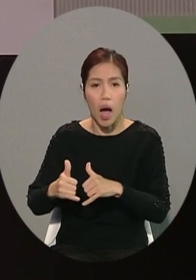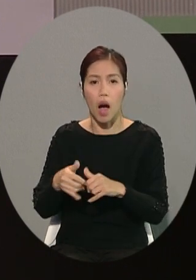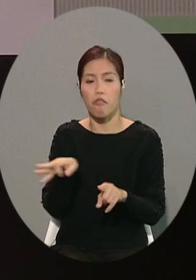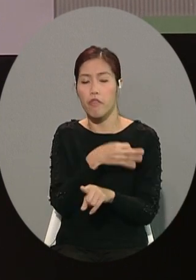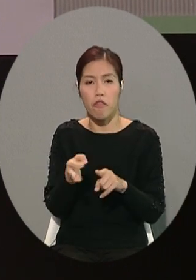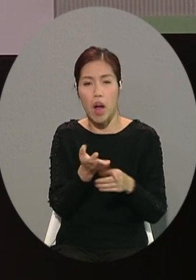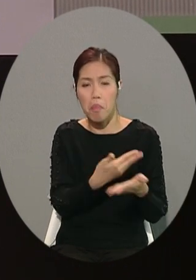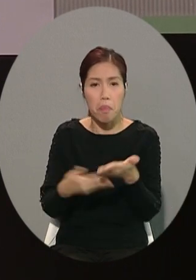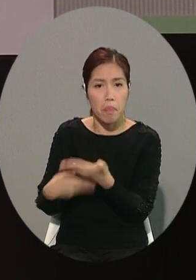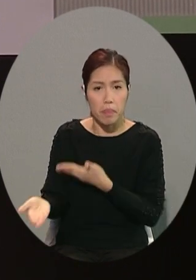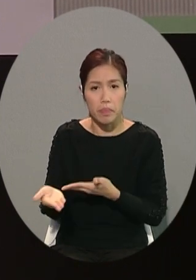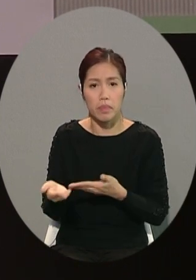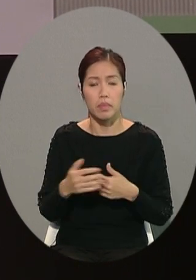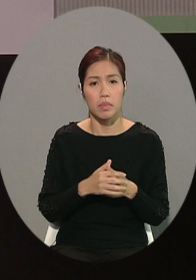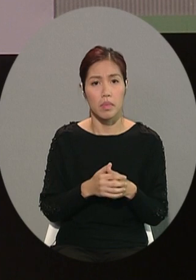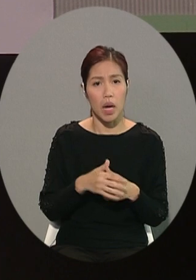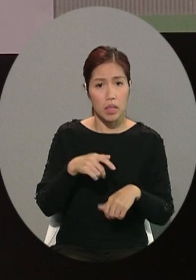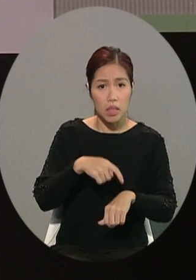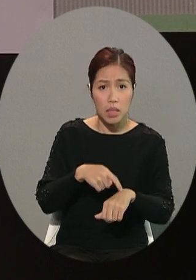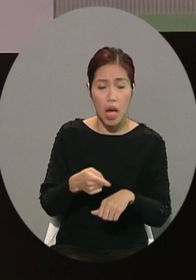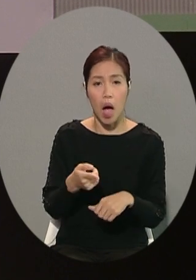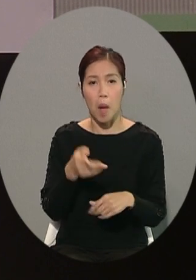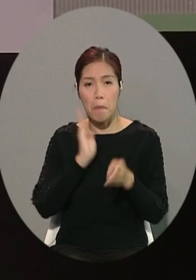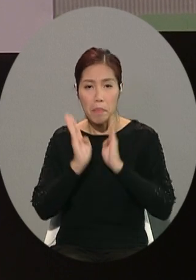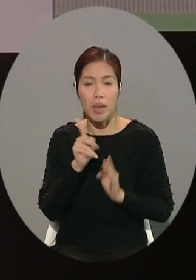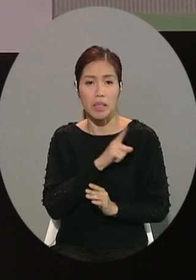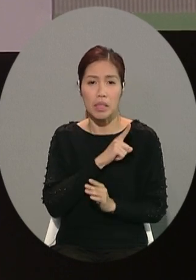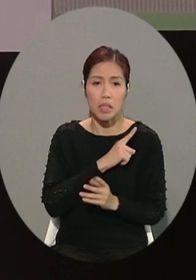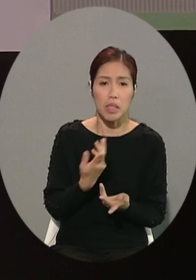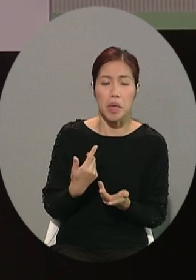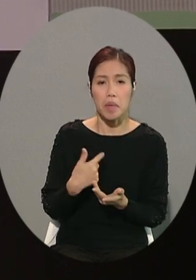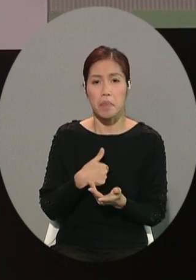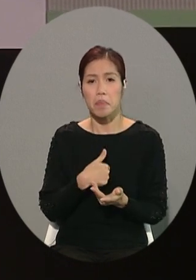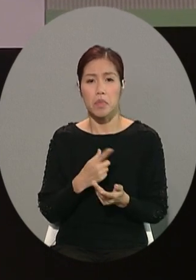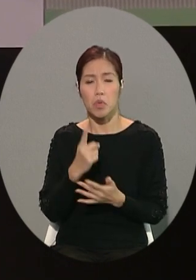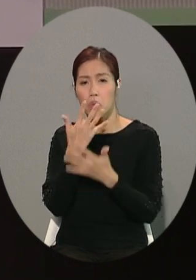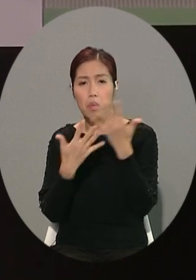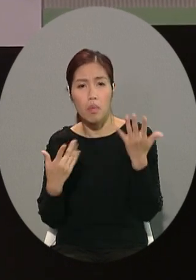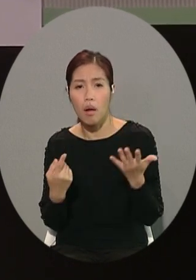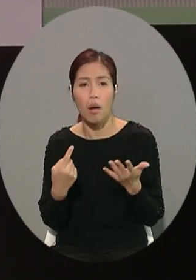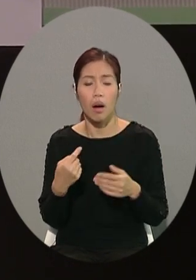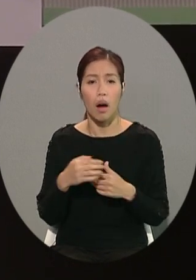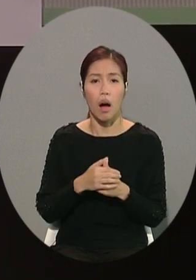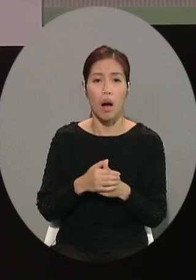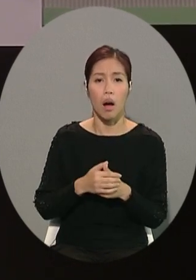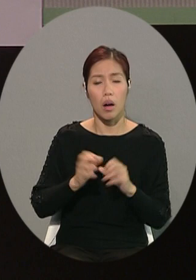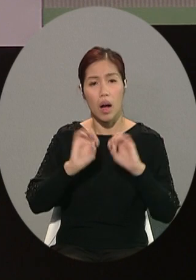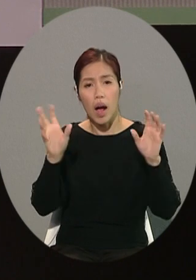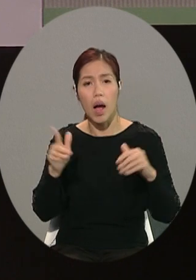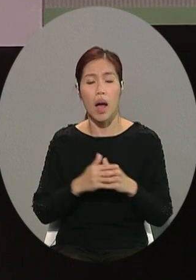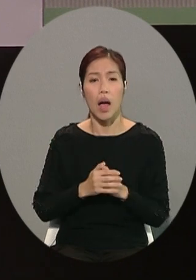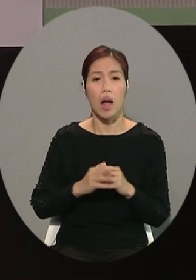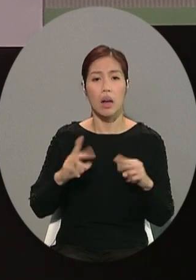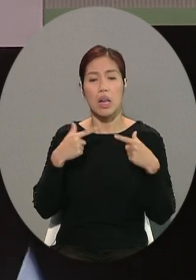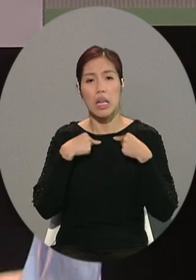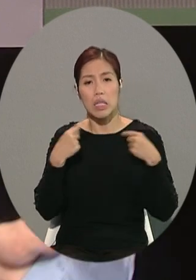事件。喺佢非法擺賣之後嘅時候咧，佢仲假扮到自己係一個受害者啦，就喺網上面咧同各位講咧，就話哦，因為領展係一個大集